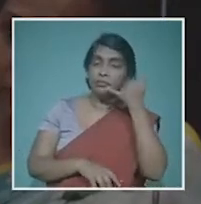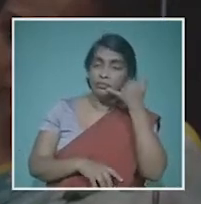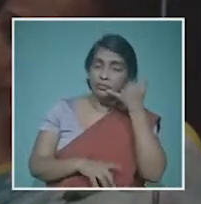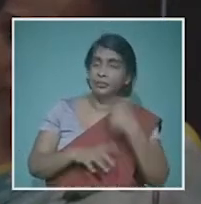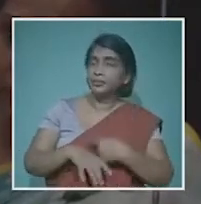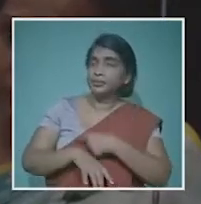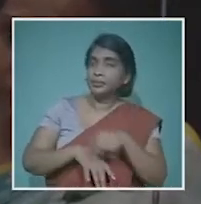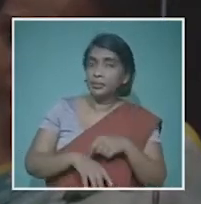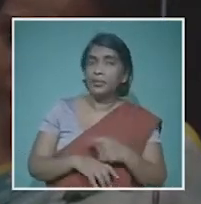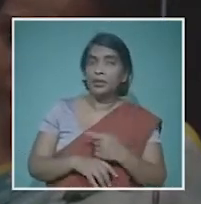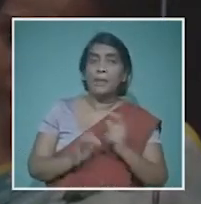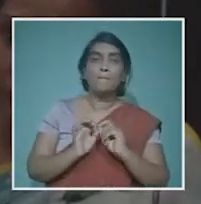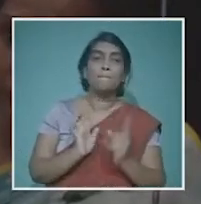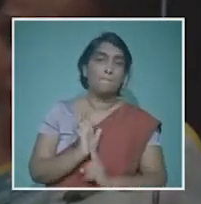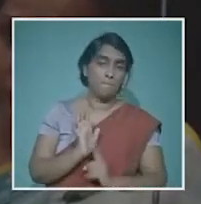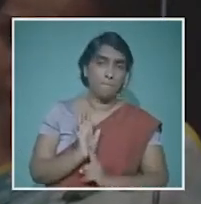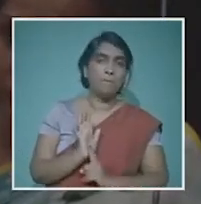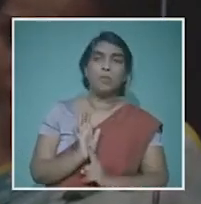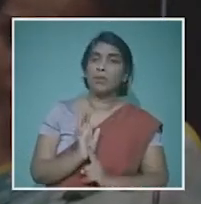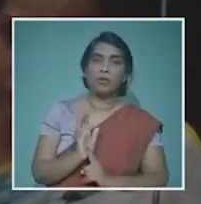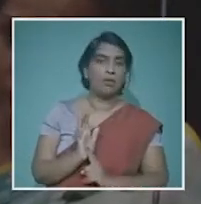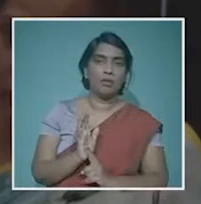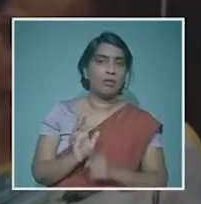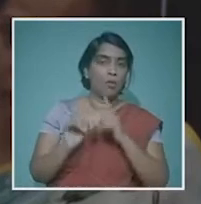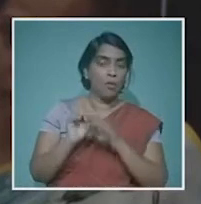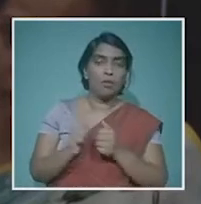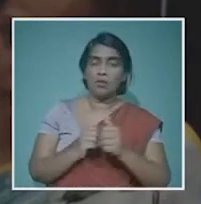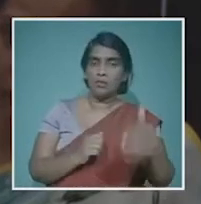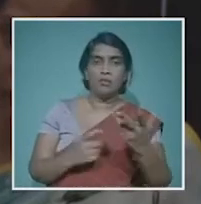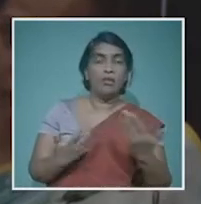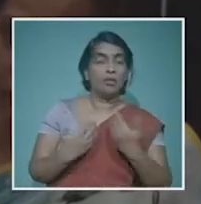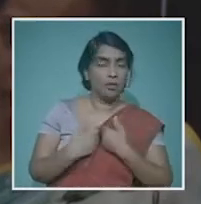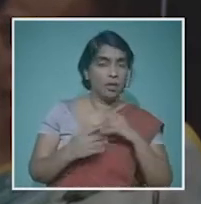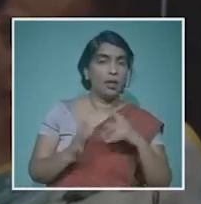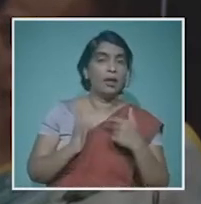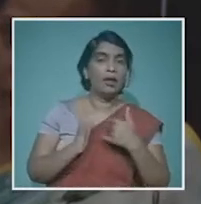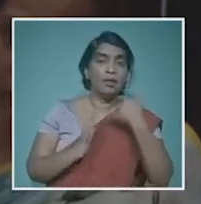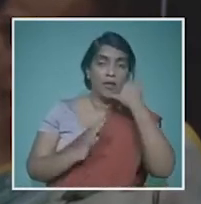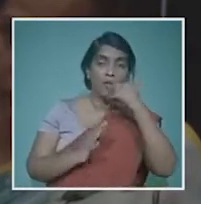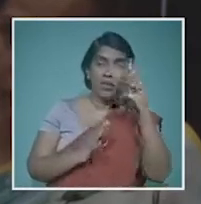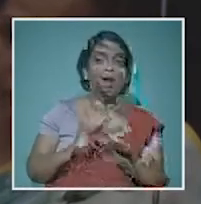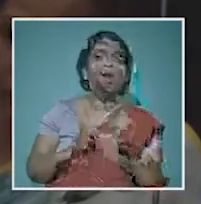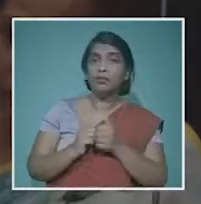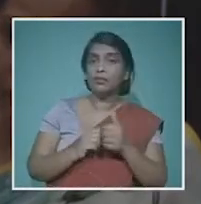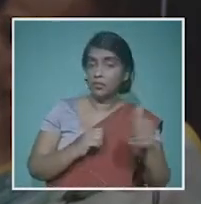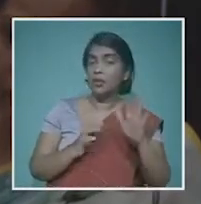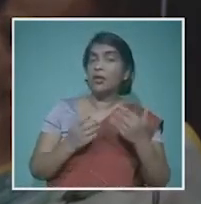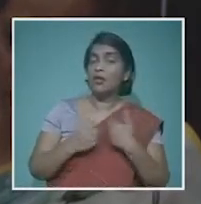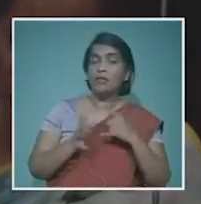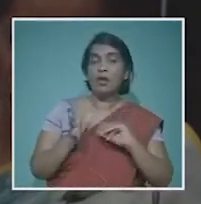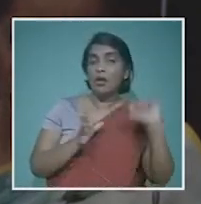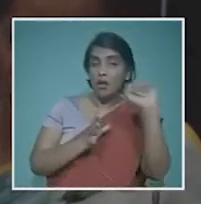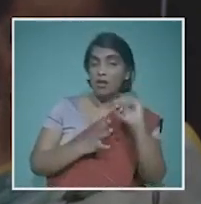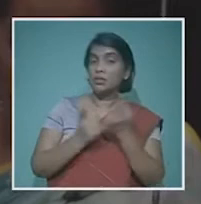එක්කෙනෙක් ගන්න පුළුවන් බිලක් තියෙනවා. ඒකින් බෑ ලංකාව දුවන්. එහෙනම් අපි යන්න ඕන ටෙලිකොමියුනිකේෂන් ට්‍රැෆික් හැන්ඩ්ලිං වලට. අපි ආසියාවේ